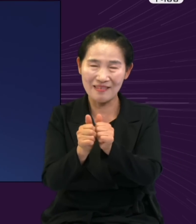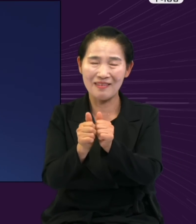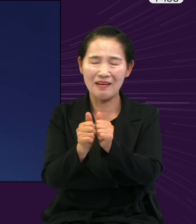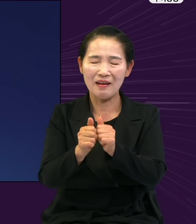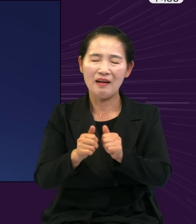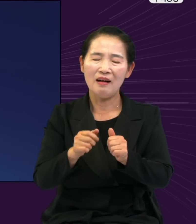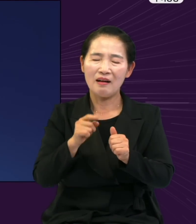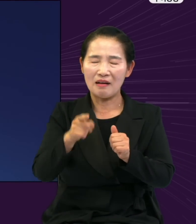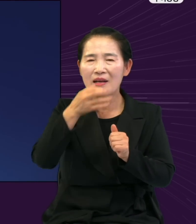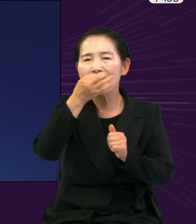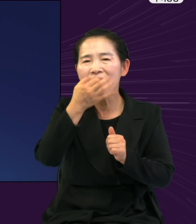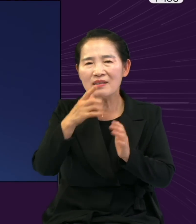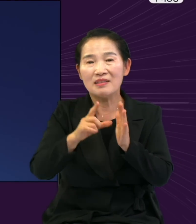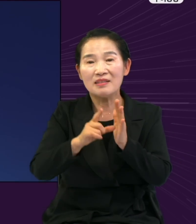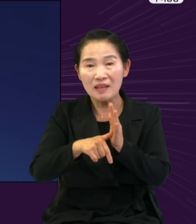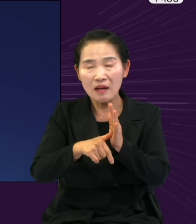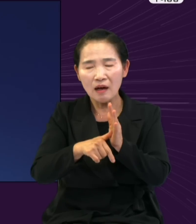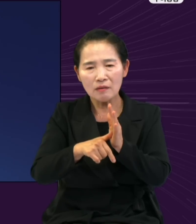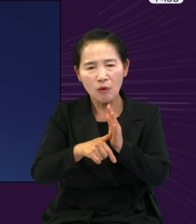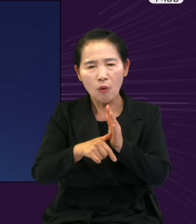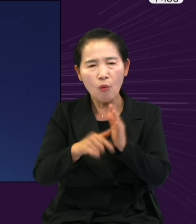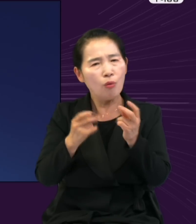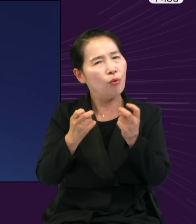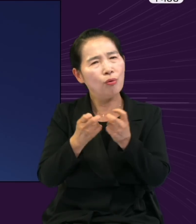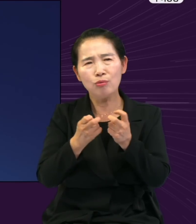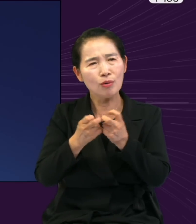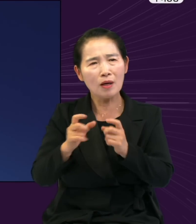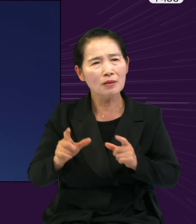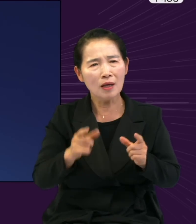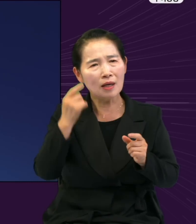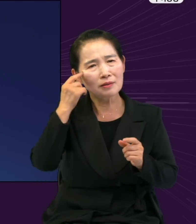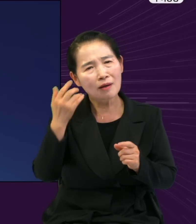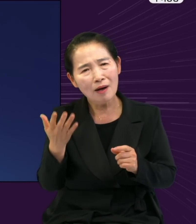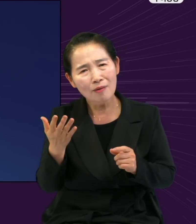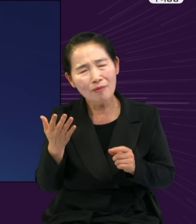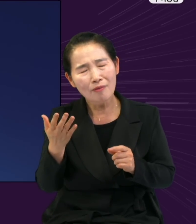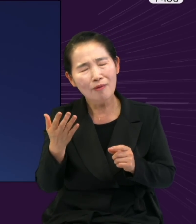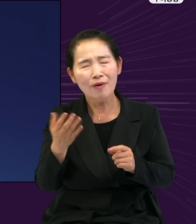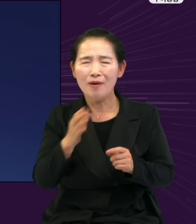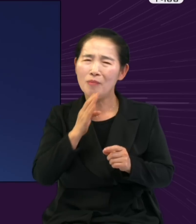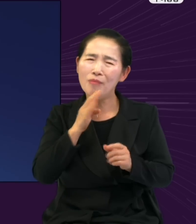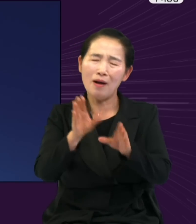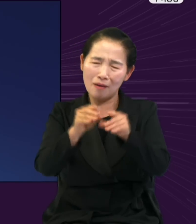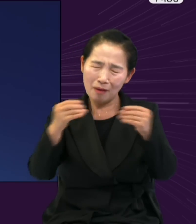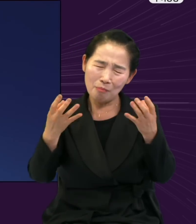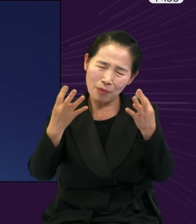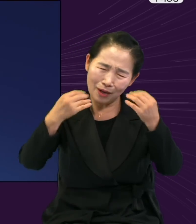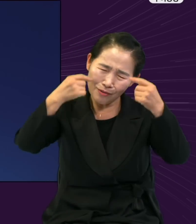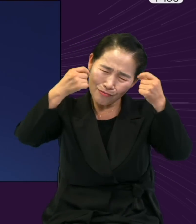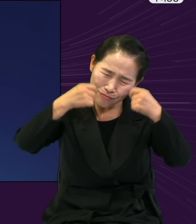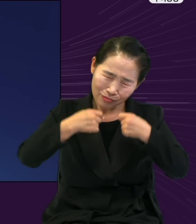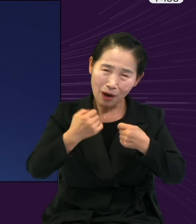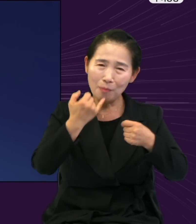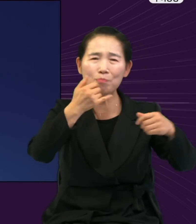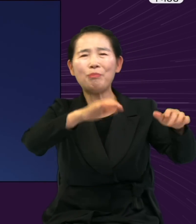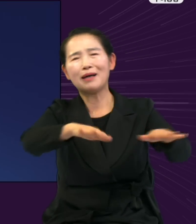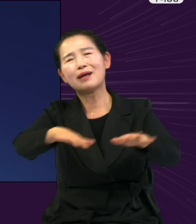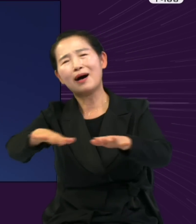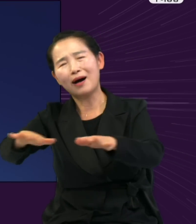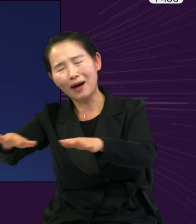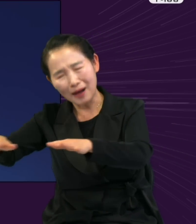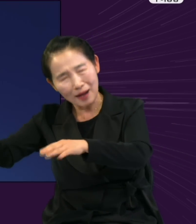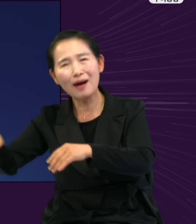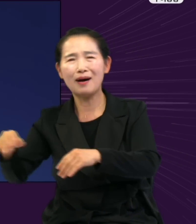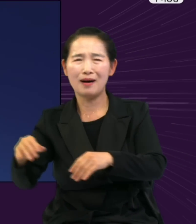수 있었는지 잘 모르겠습니다. 너무 많이 울었고 바다가 된 것 같았고 제 베개는 마치